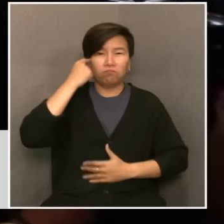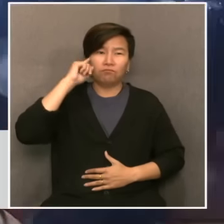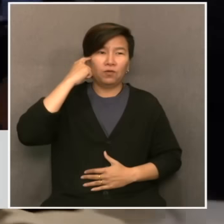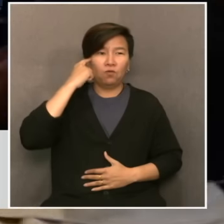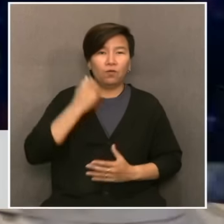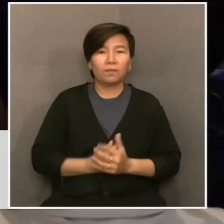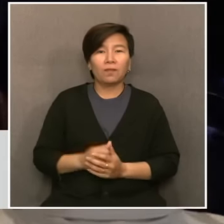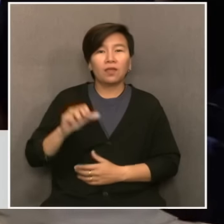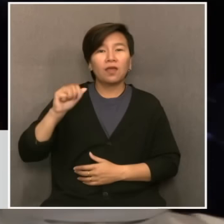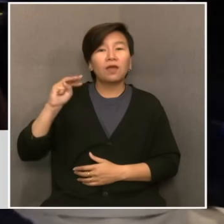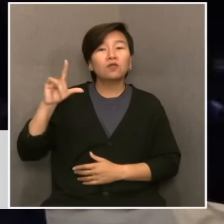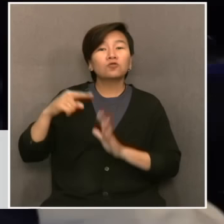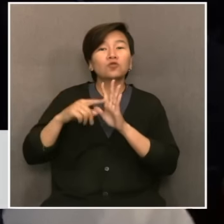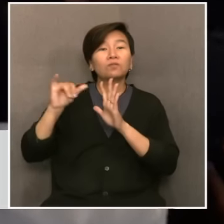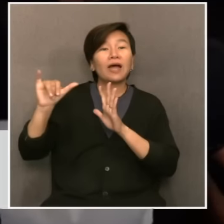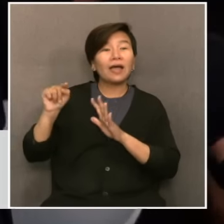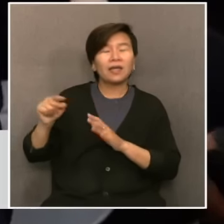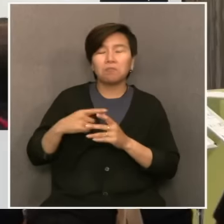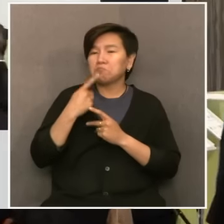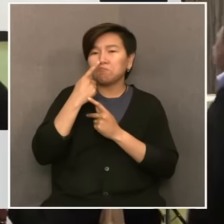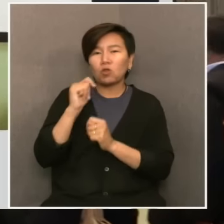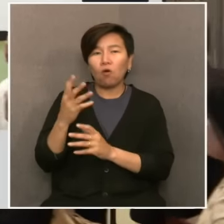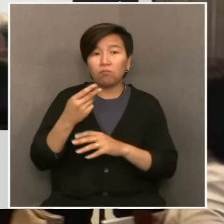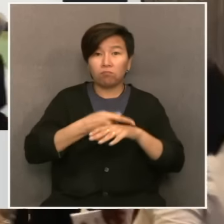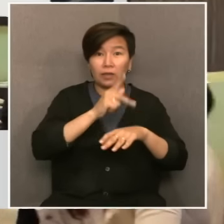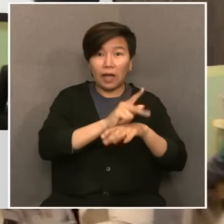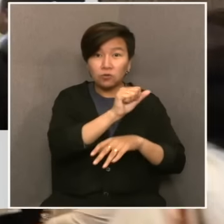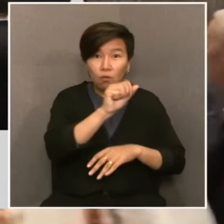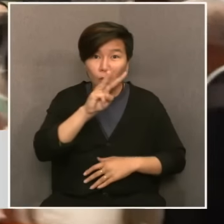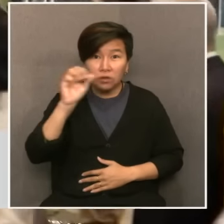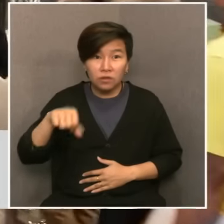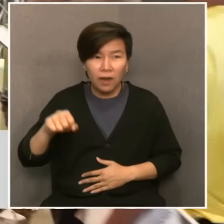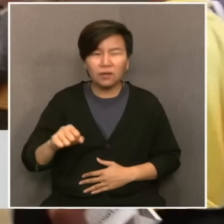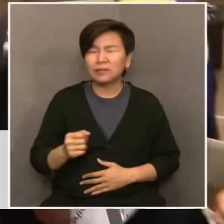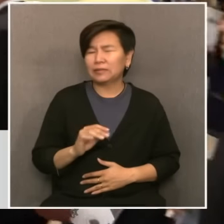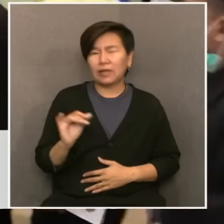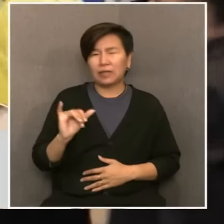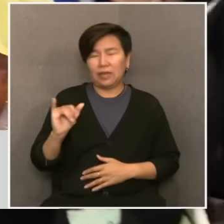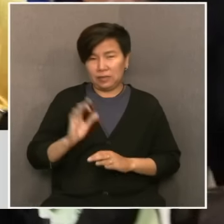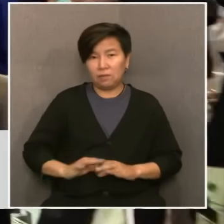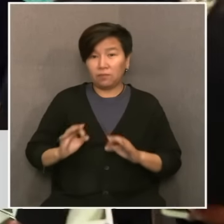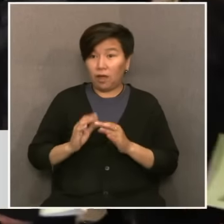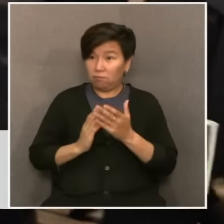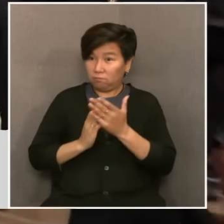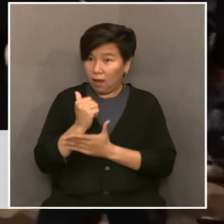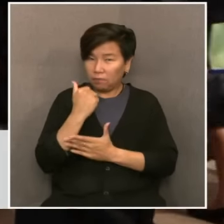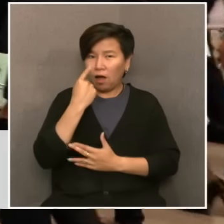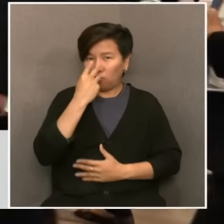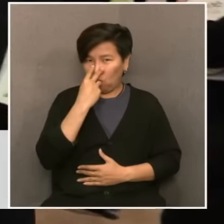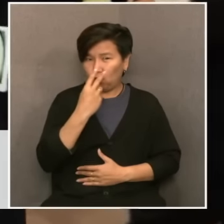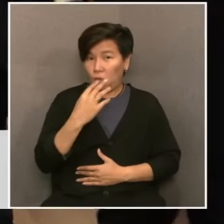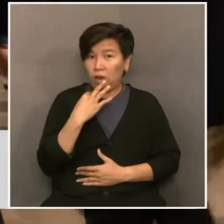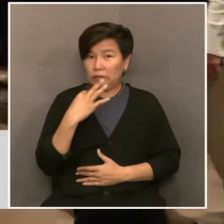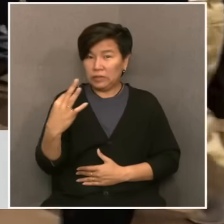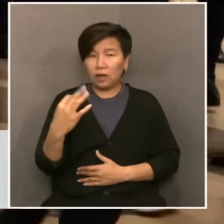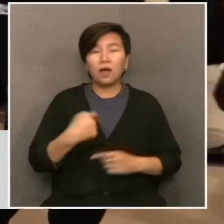อบคำถามสื่อนะคะว่าถูกวางตัวเป็นประธานสว.แล้วเพราะยังต้องรอการคัดเลือกก่อนแต่ระบุเพียงว่ากำลังใจ